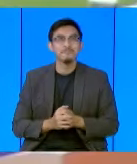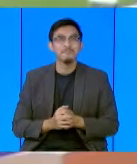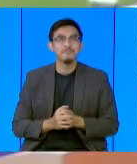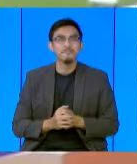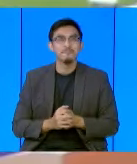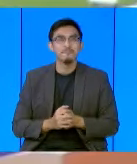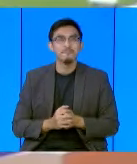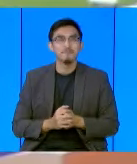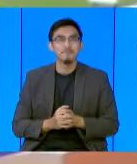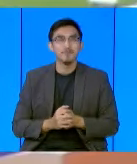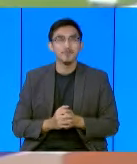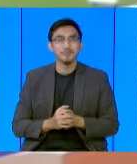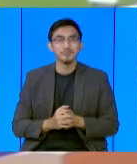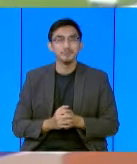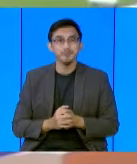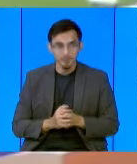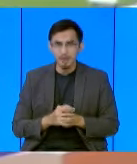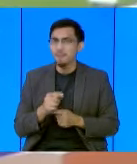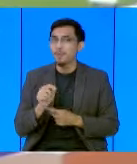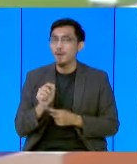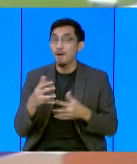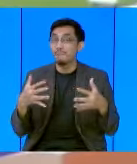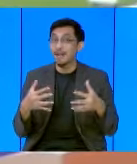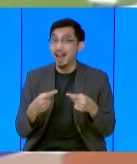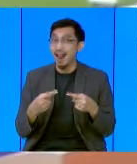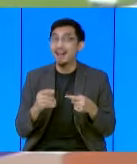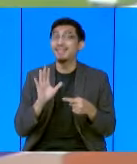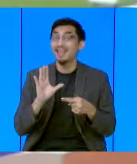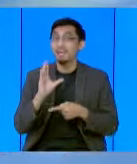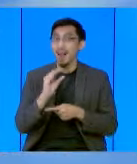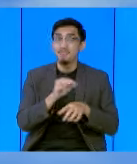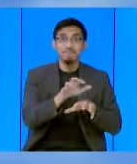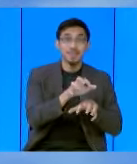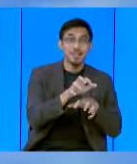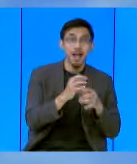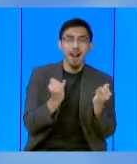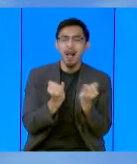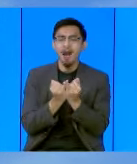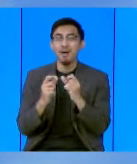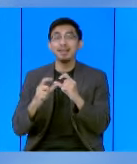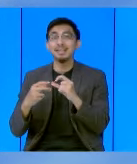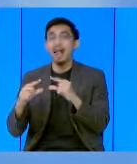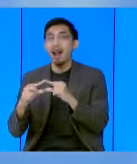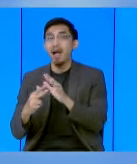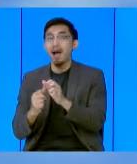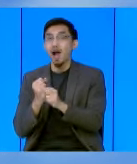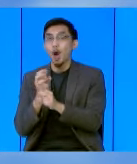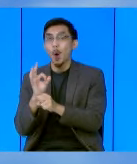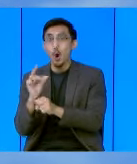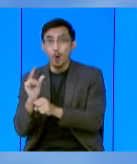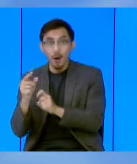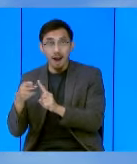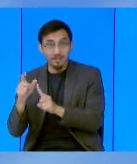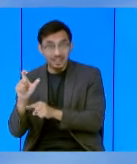Iya, Ocha dan juga pemirsa, jelang pertandingan final dari Persija Jakarta melawan Selangor FC, sejumlah persiapan memang sudah